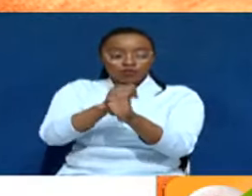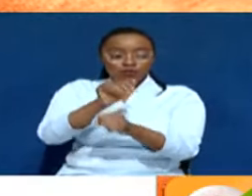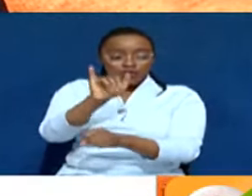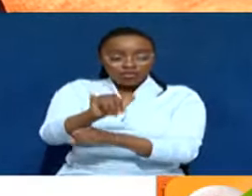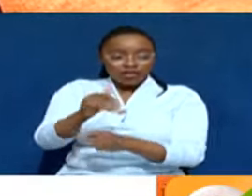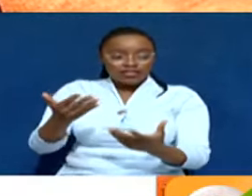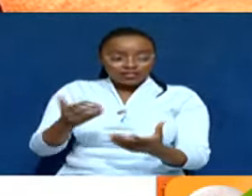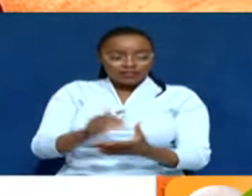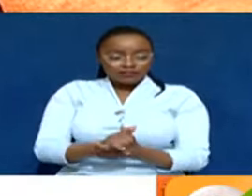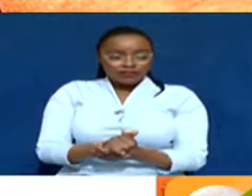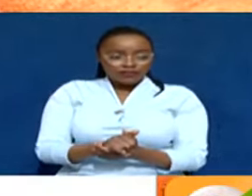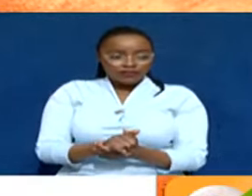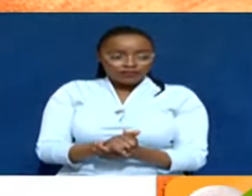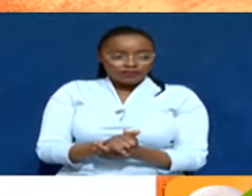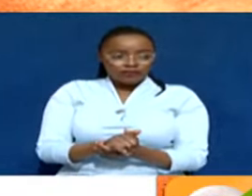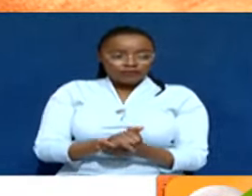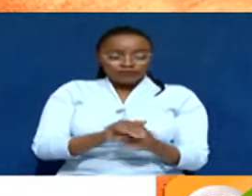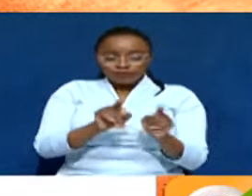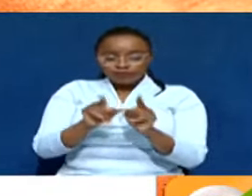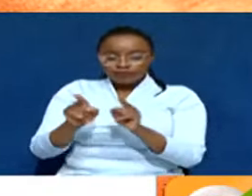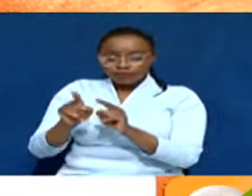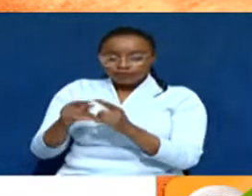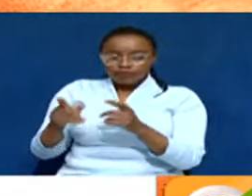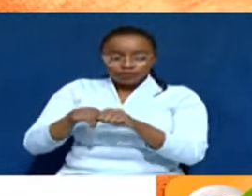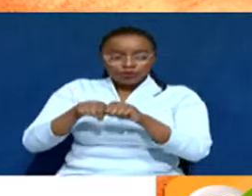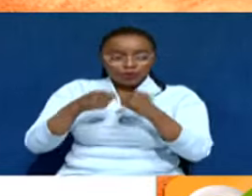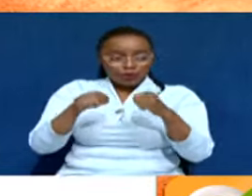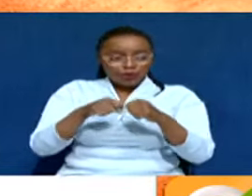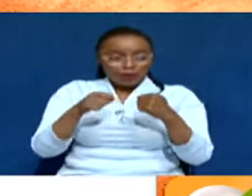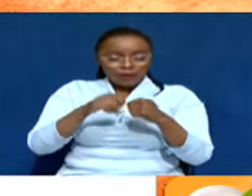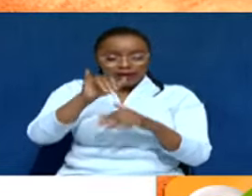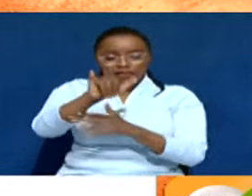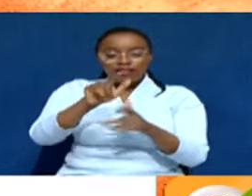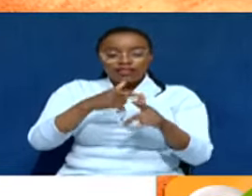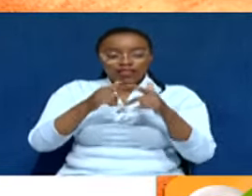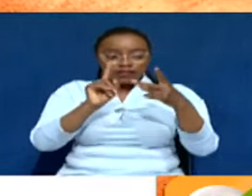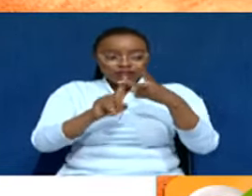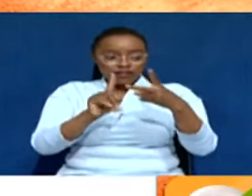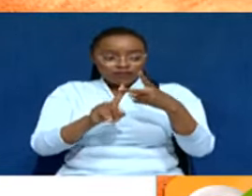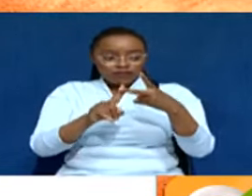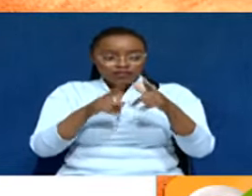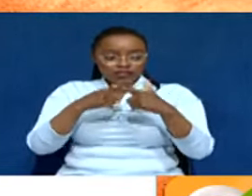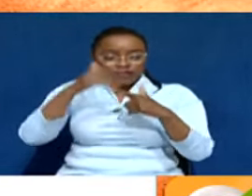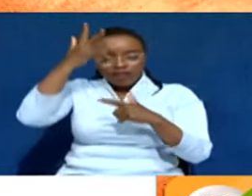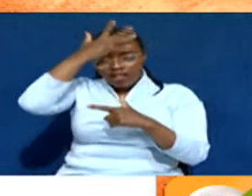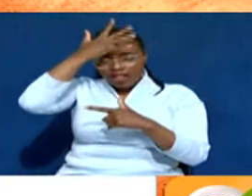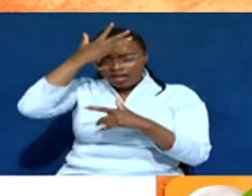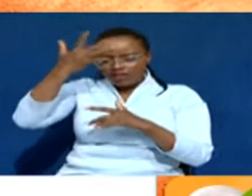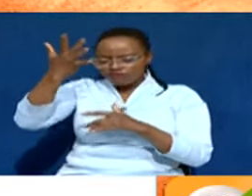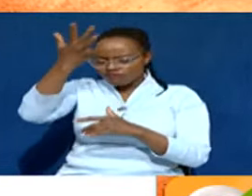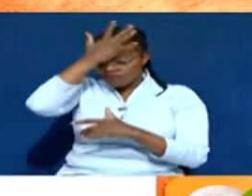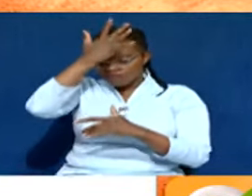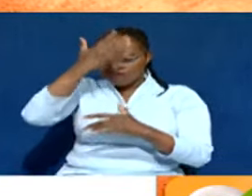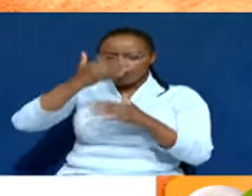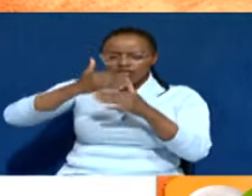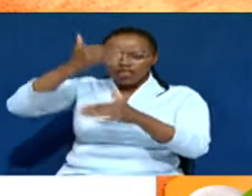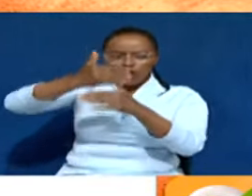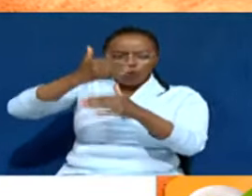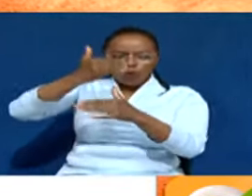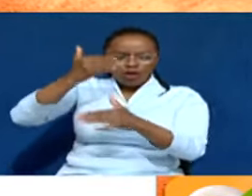So unaonyeshwa ndo hii. Hii ndio vinjari. The second one, nikagonganisho kichwa kwa ukuta juu wakati za